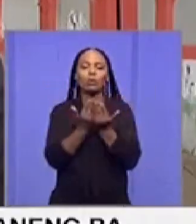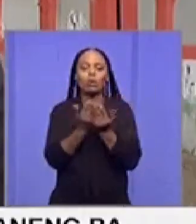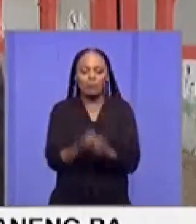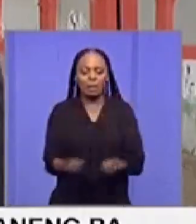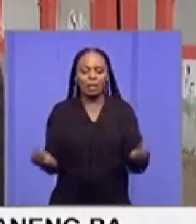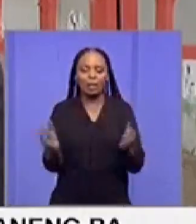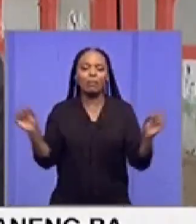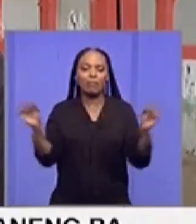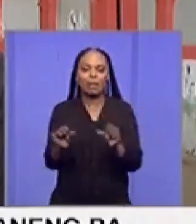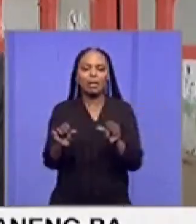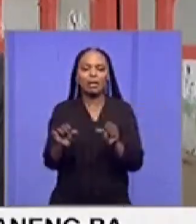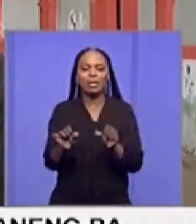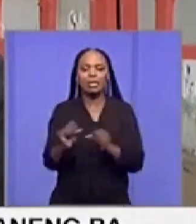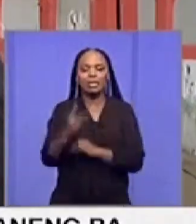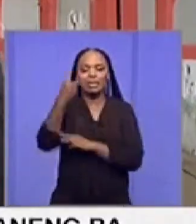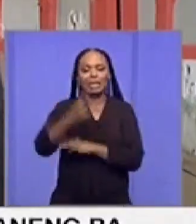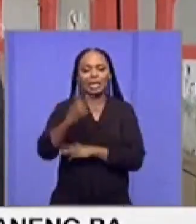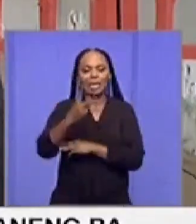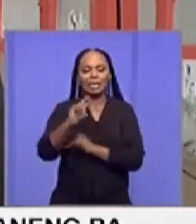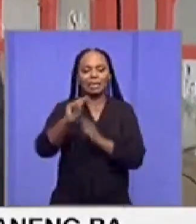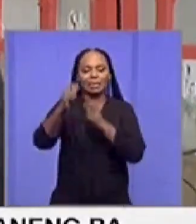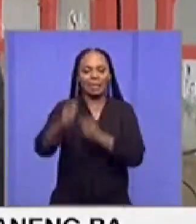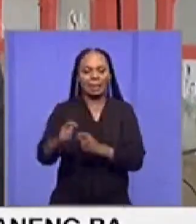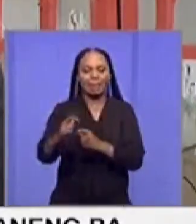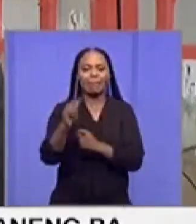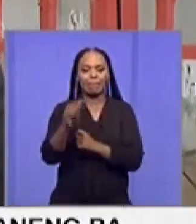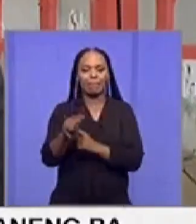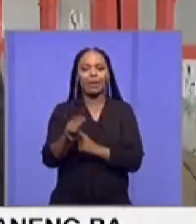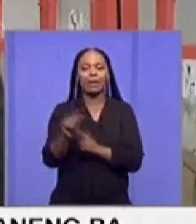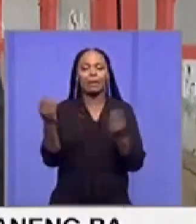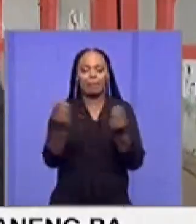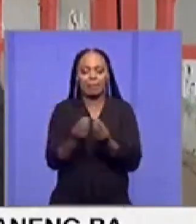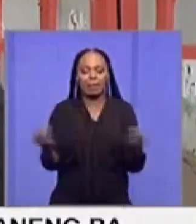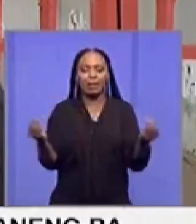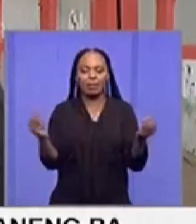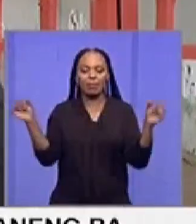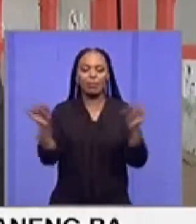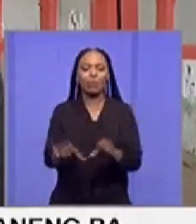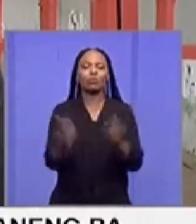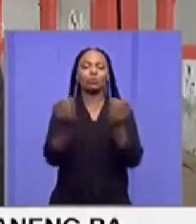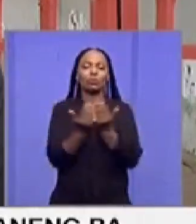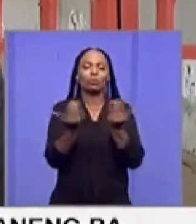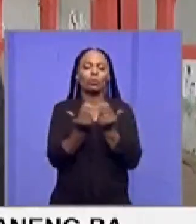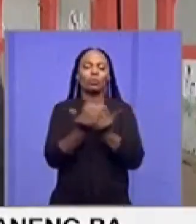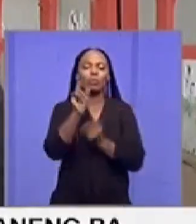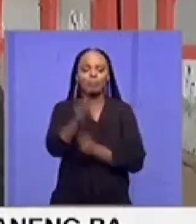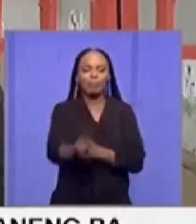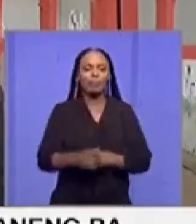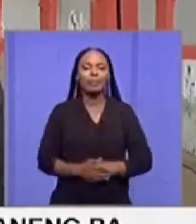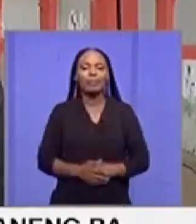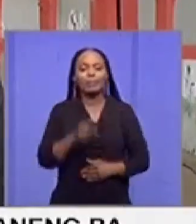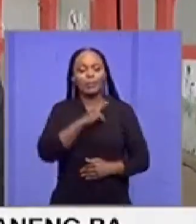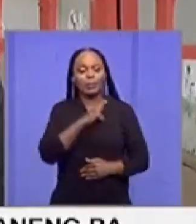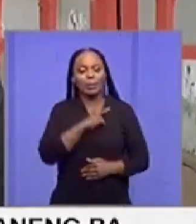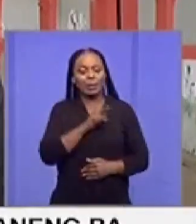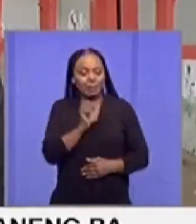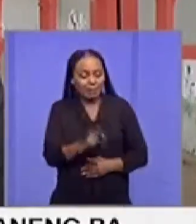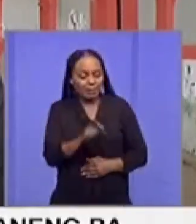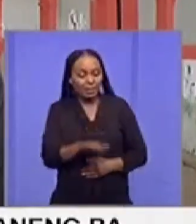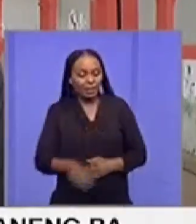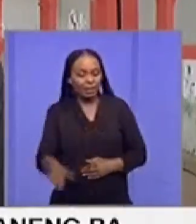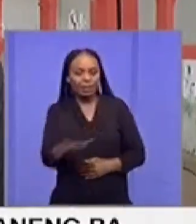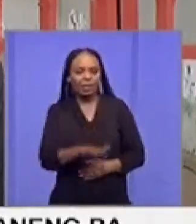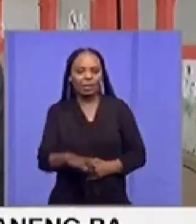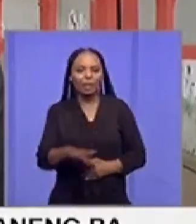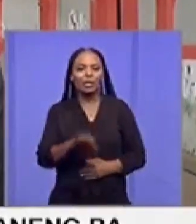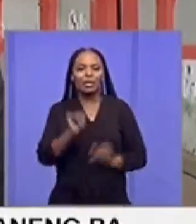gore ge re boa ka theme ya bobedi bana ba ka moka ba boe ba tle sekolong ka gore mo ke maemo a